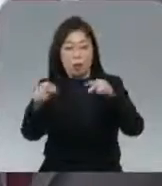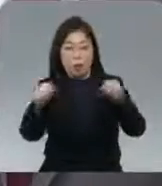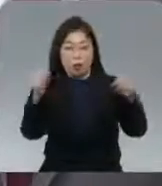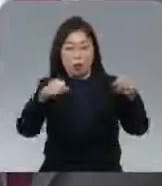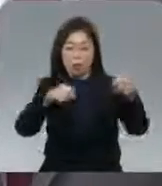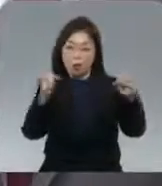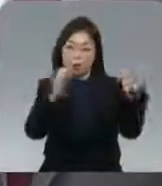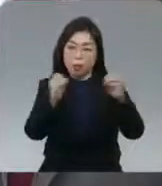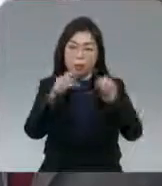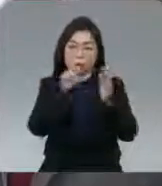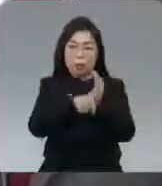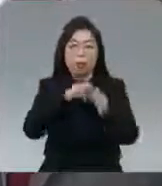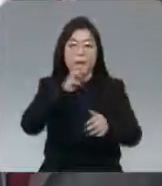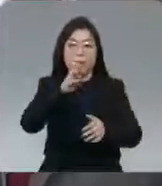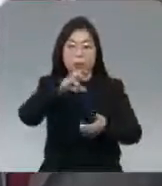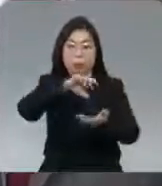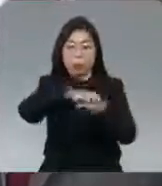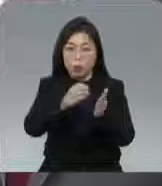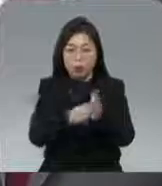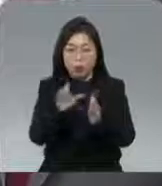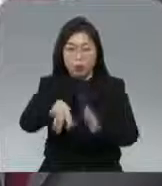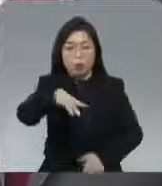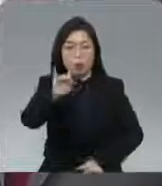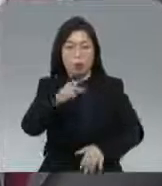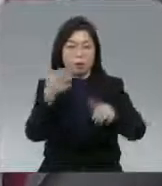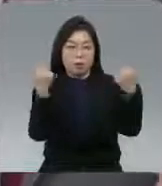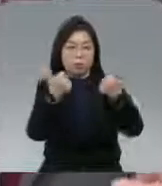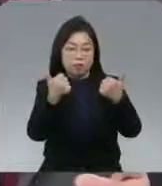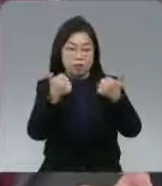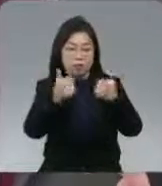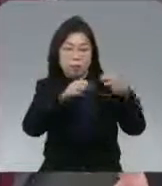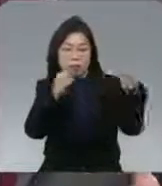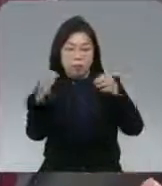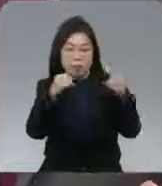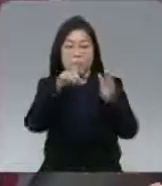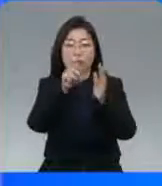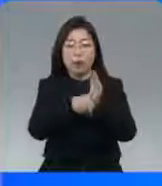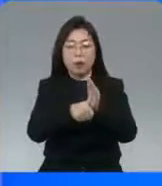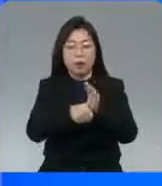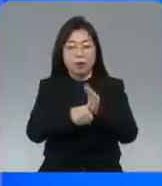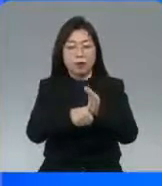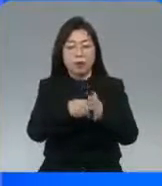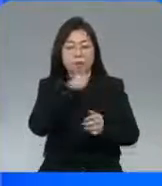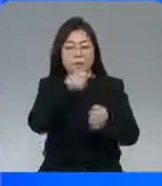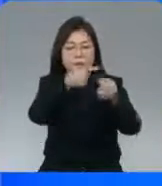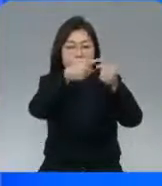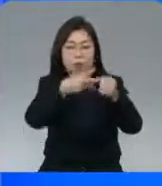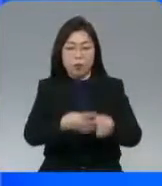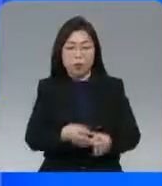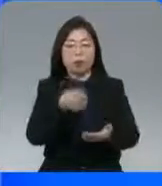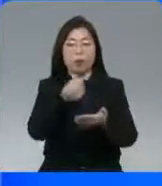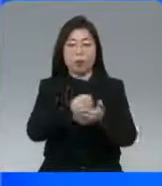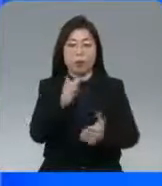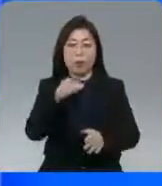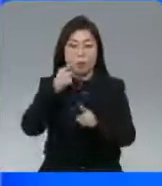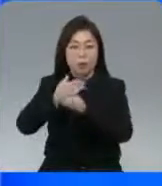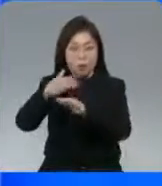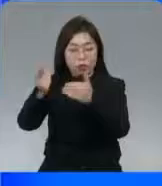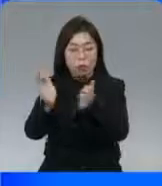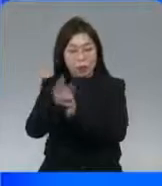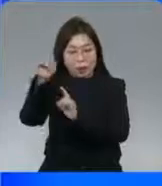ni ngoại giao việc làm tăng trưởng thời gian này được gọi là quyết định tới thành tích trong buổi trưa luận đầu tiên của các ứng cử viên